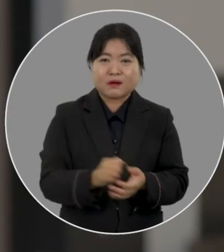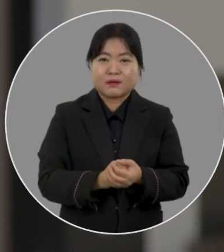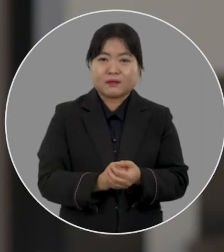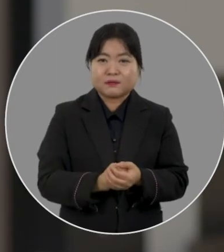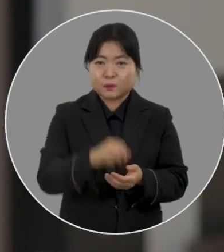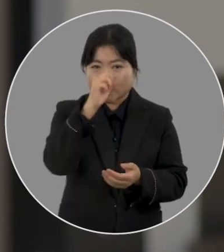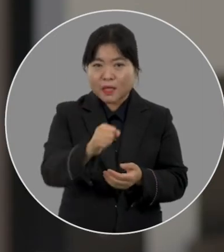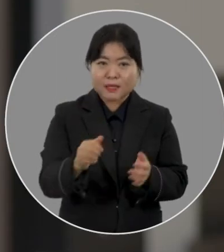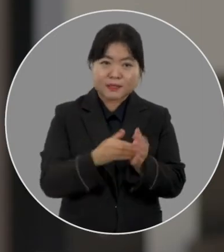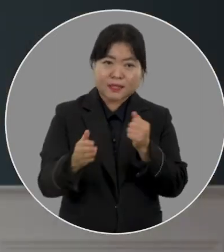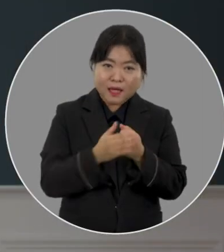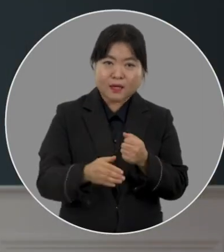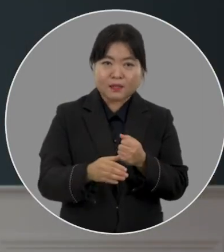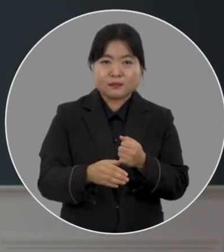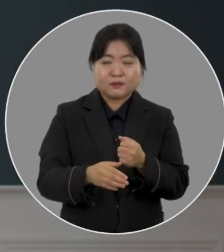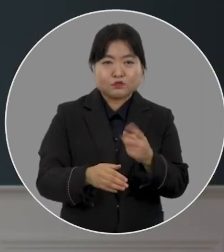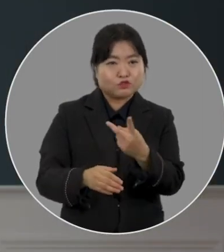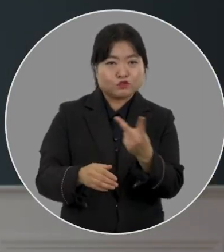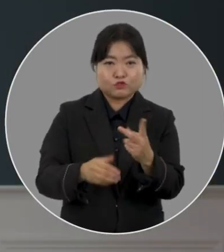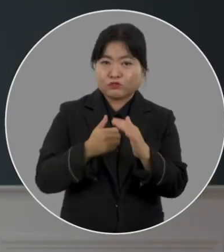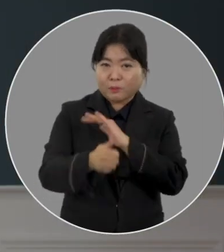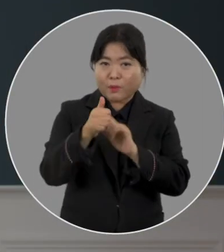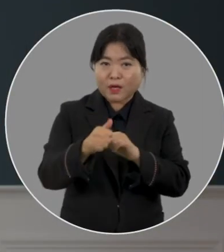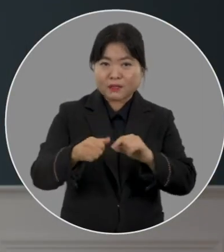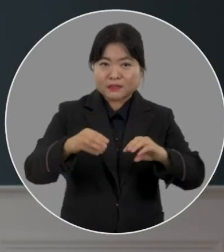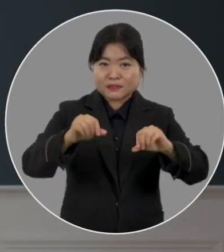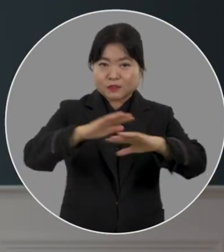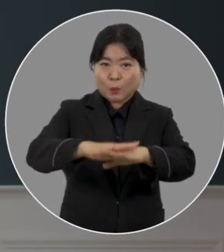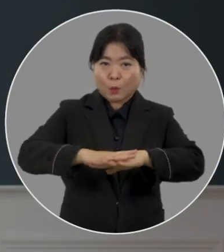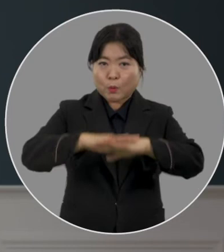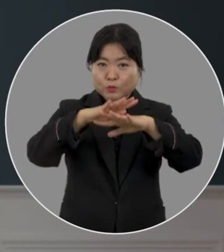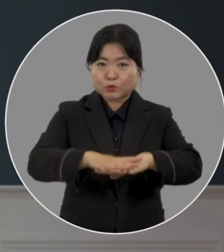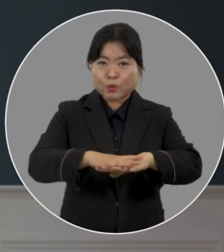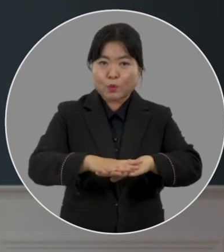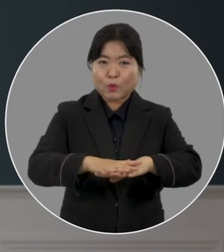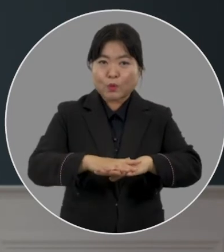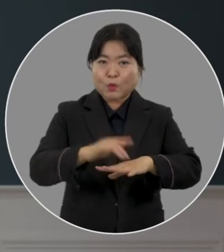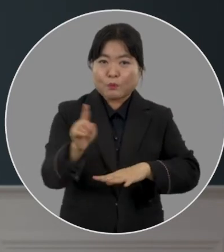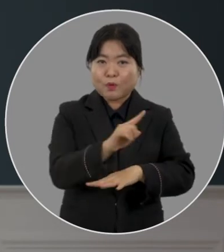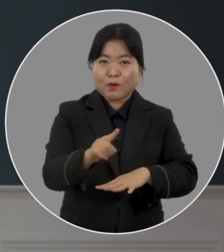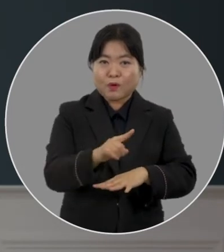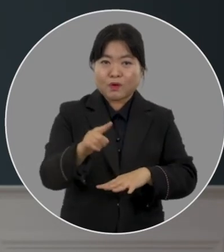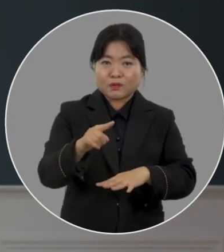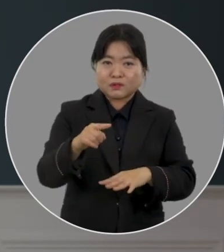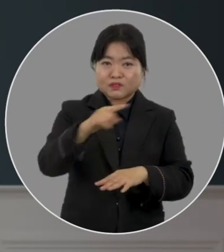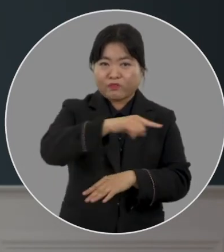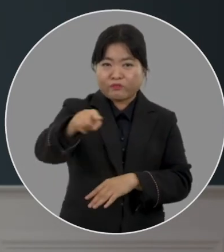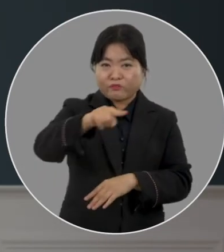꼴불견이다. 좋다. 그래서 두 대표가 지도를 갖다 놓고 시리아와 쿠웨이트 선을